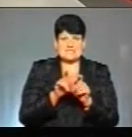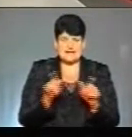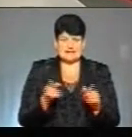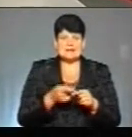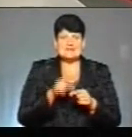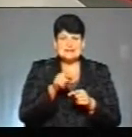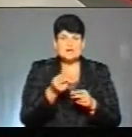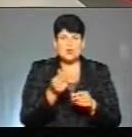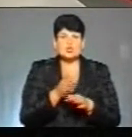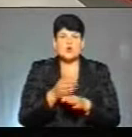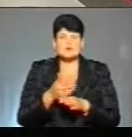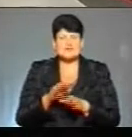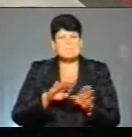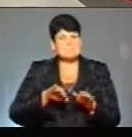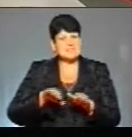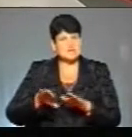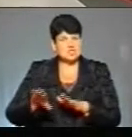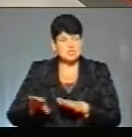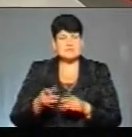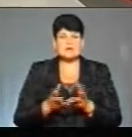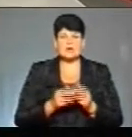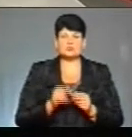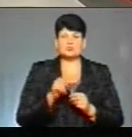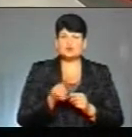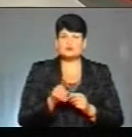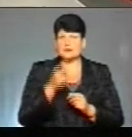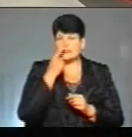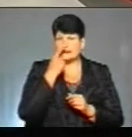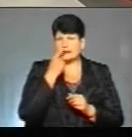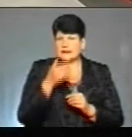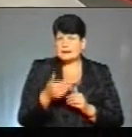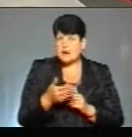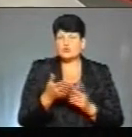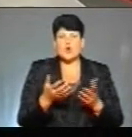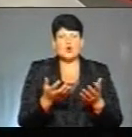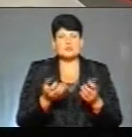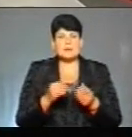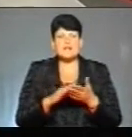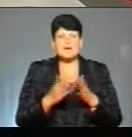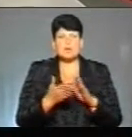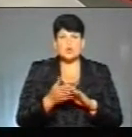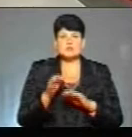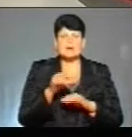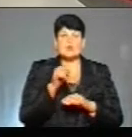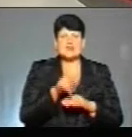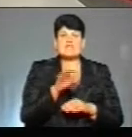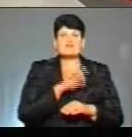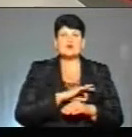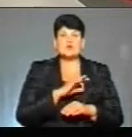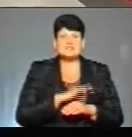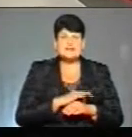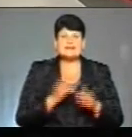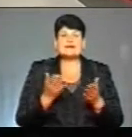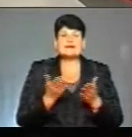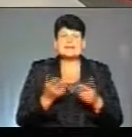кошти розподілені пізніше за рахунок того, що ми тільки недавно отримали положення про їх використання і